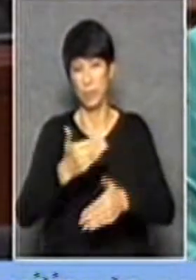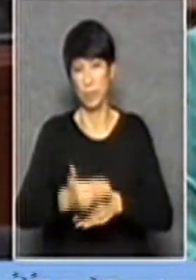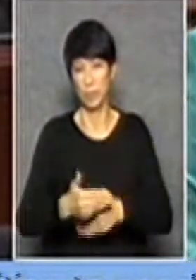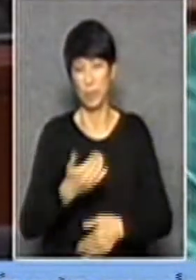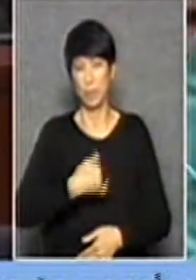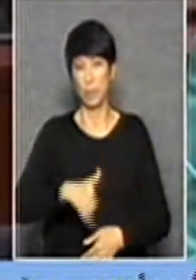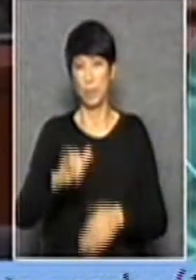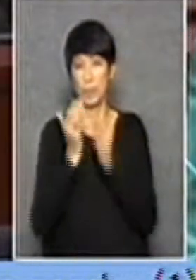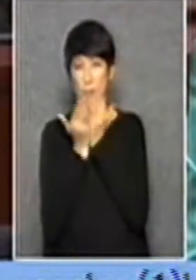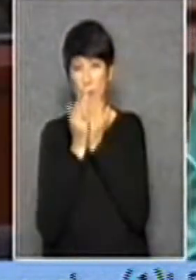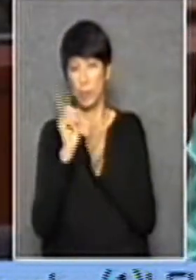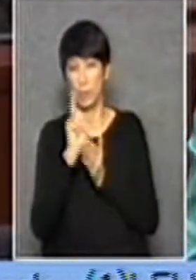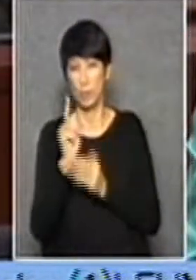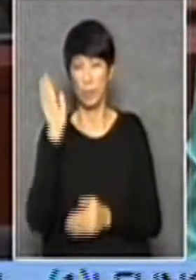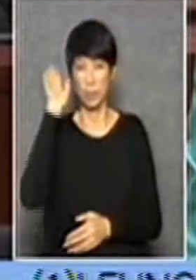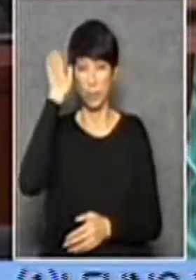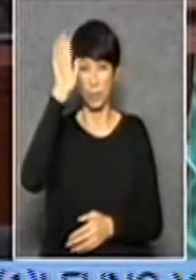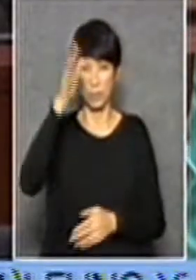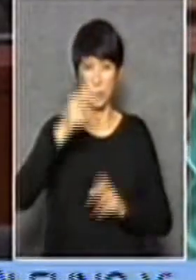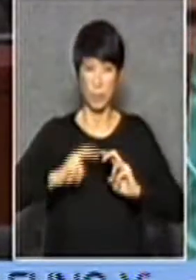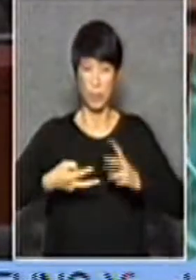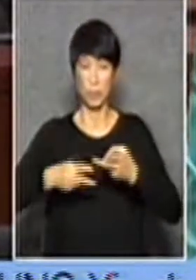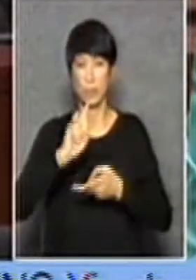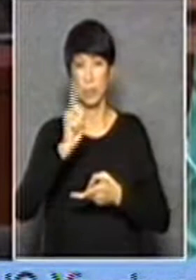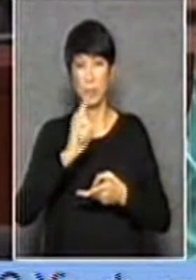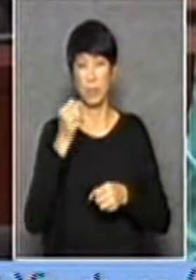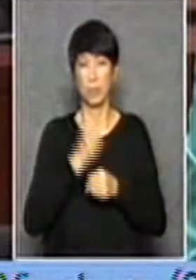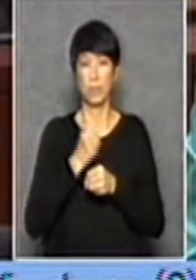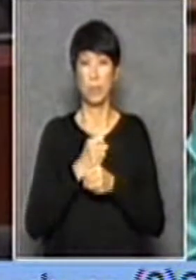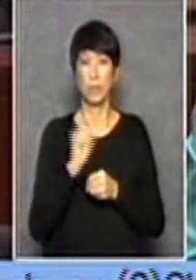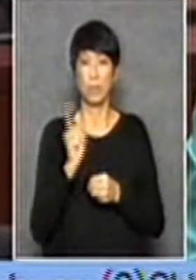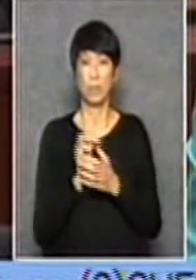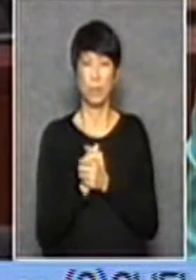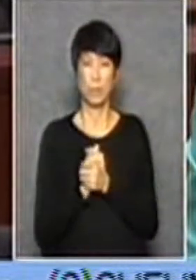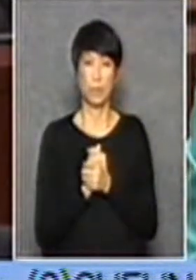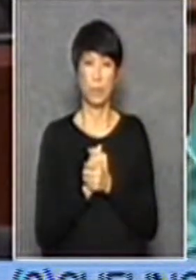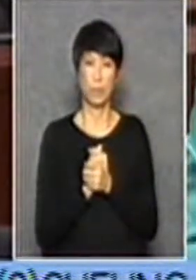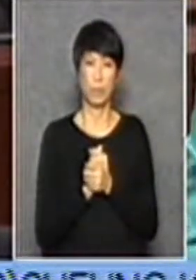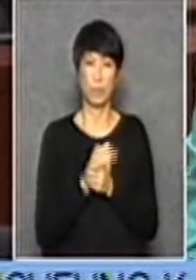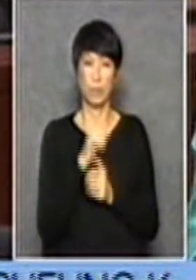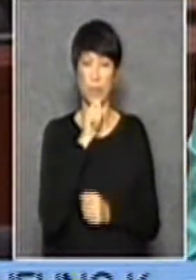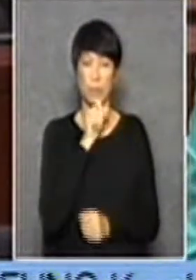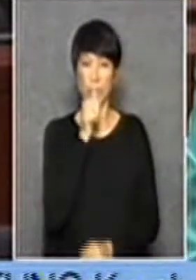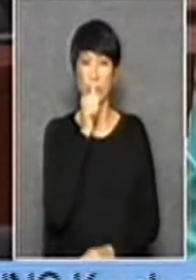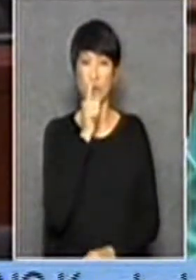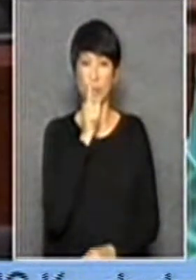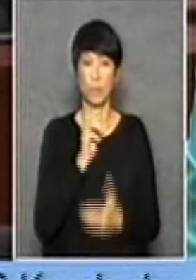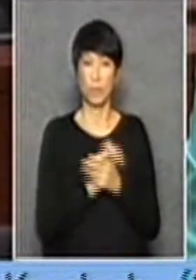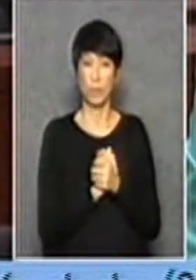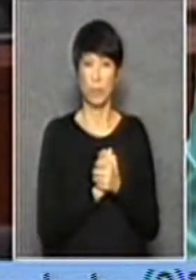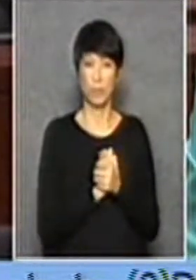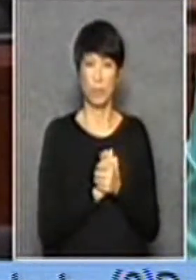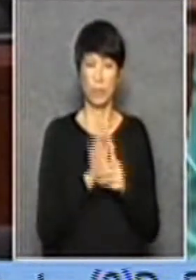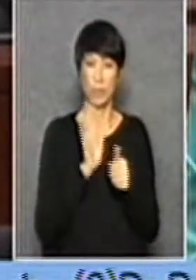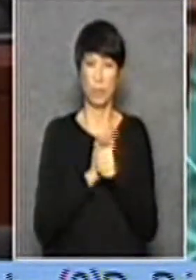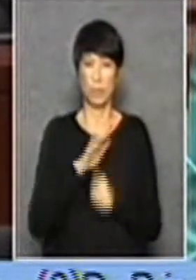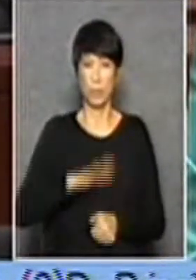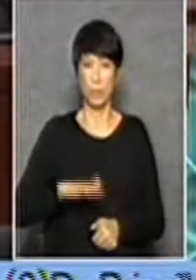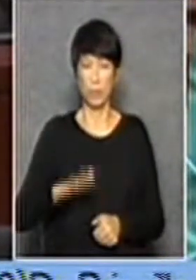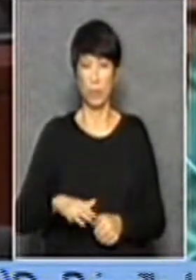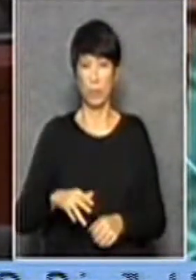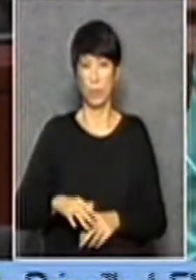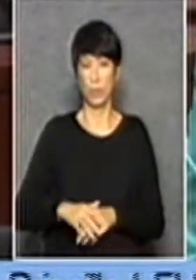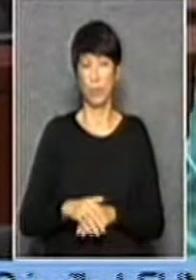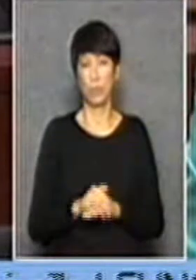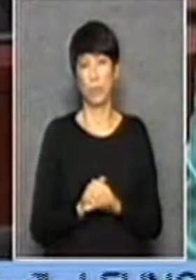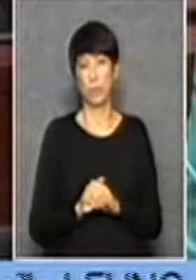書，將來他會發展什麼事業，甚至有些家長更會為小朋友買定儲蓄保